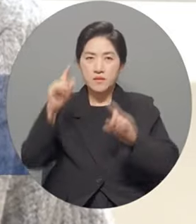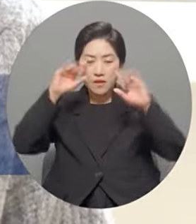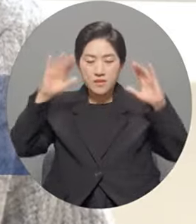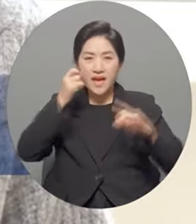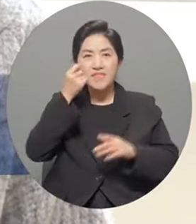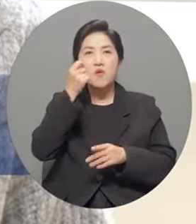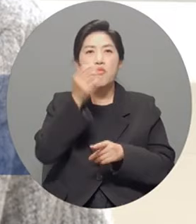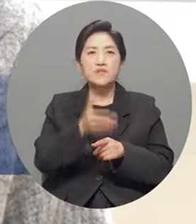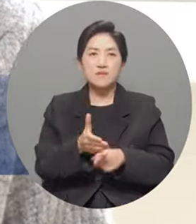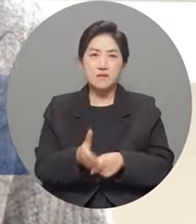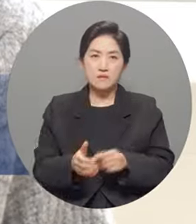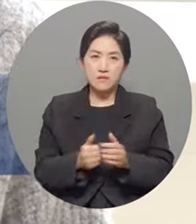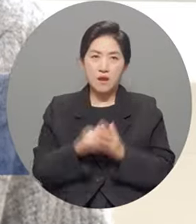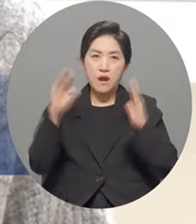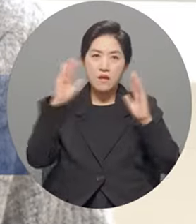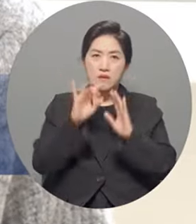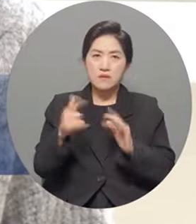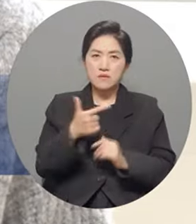월세거래